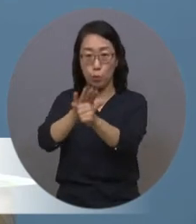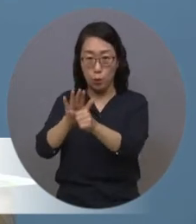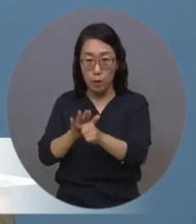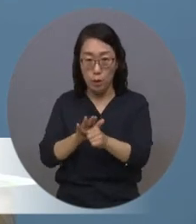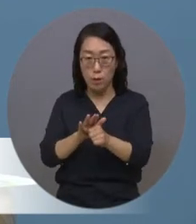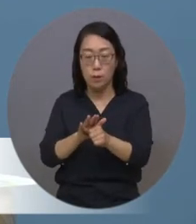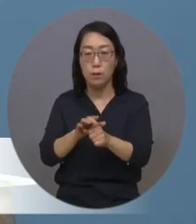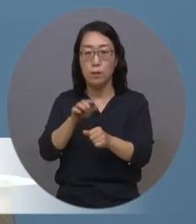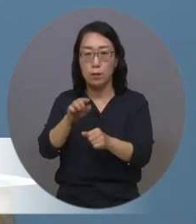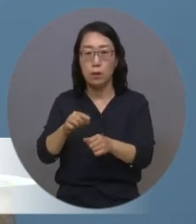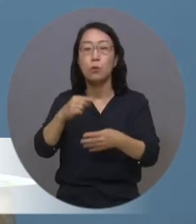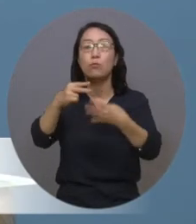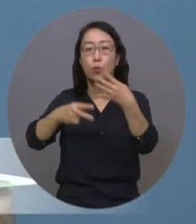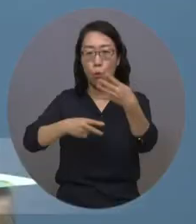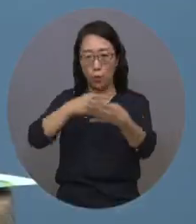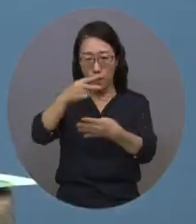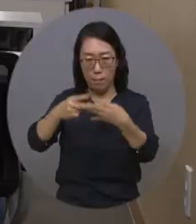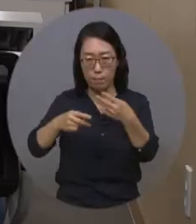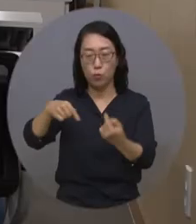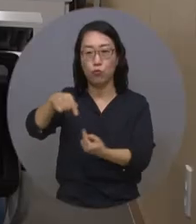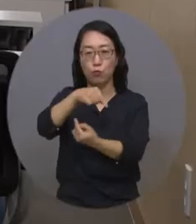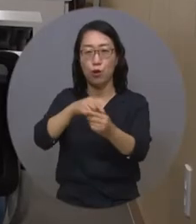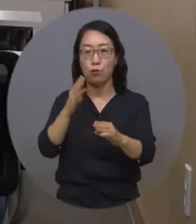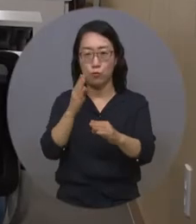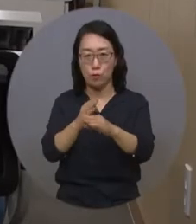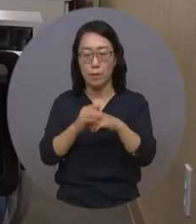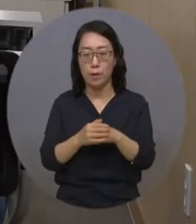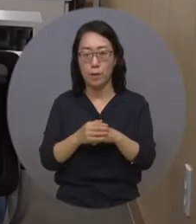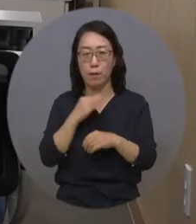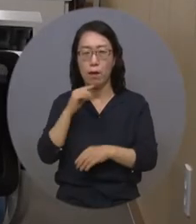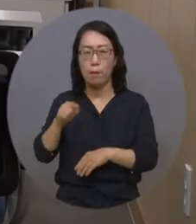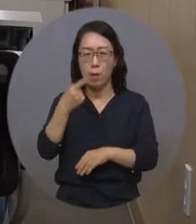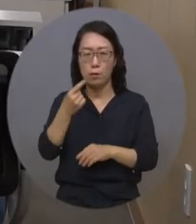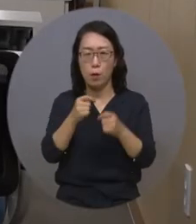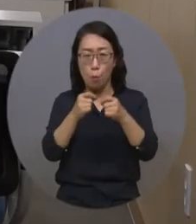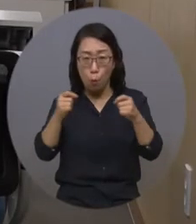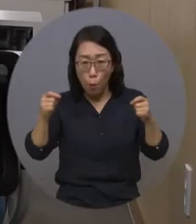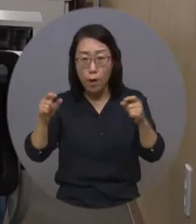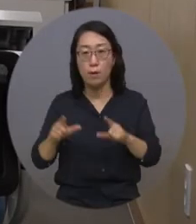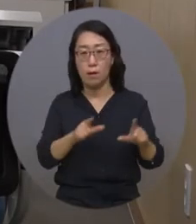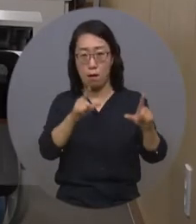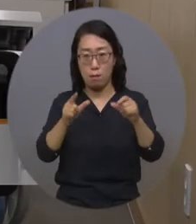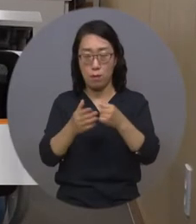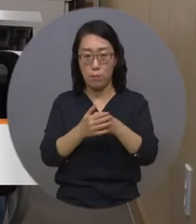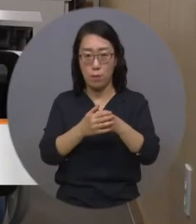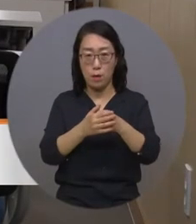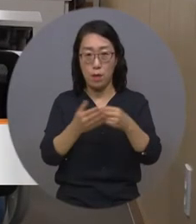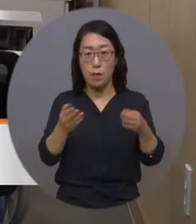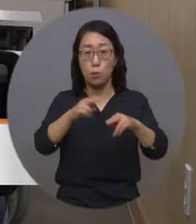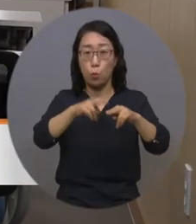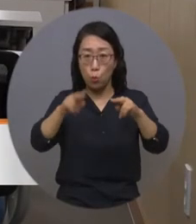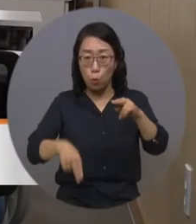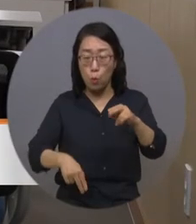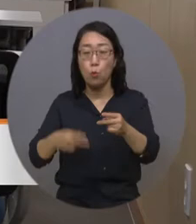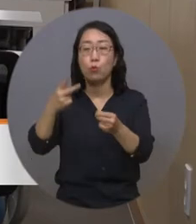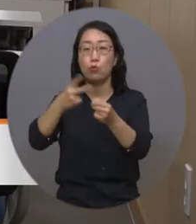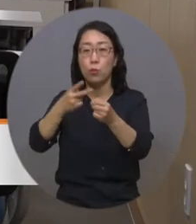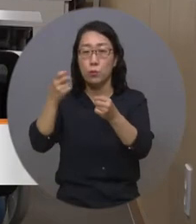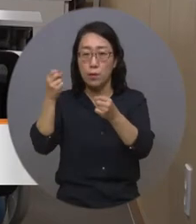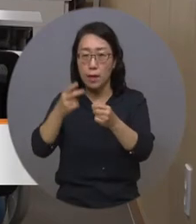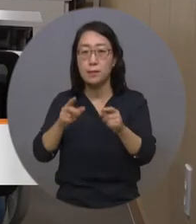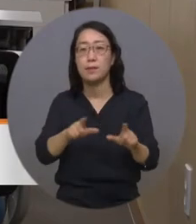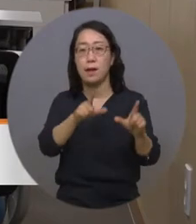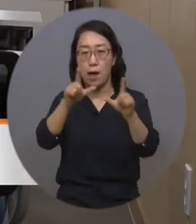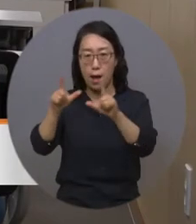조력하는 프로그램을 운영하고 있습니다. 100세 시대를 살아가면서 은퇴 후의 삶, 미래를 준비하는 신중년의